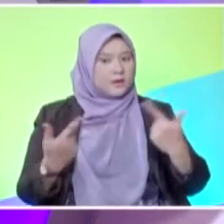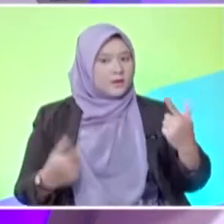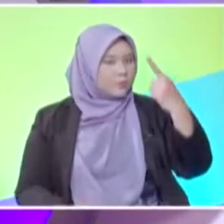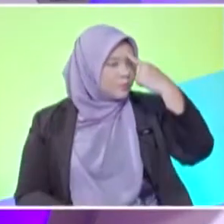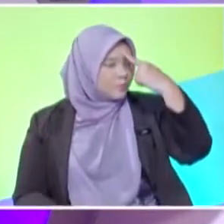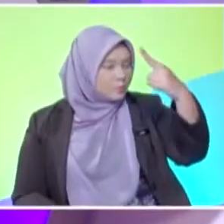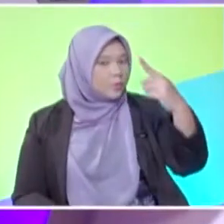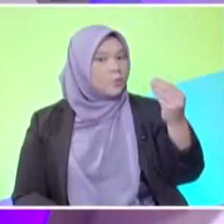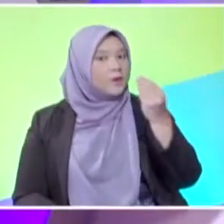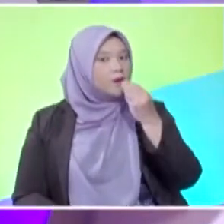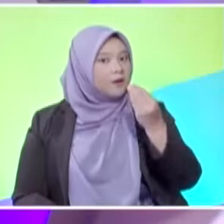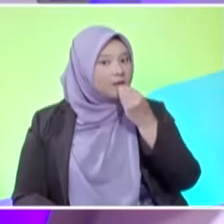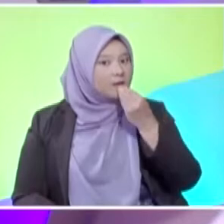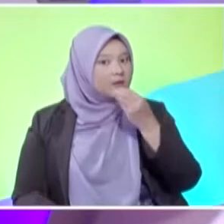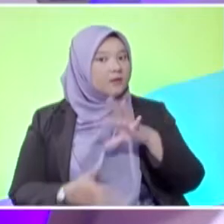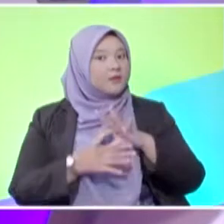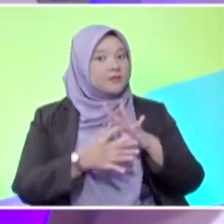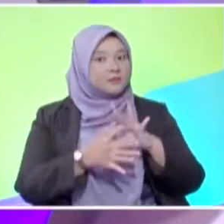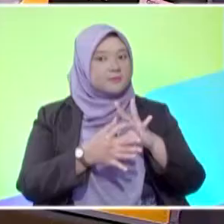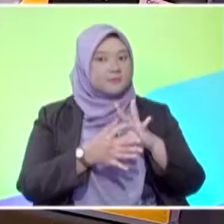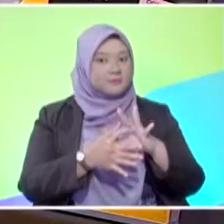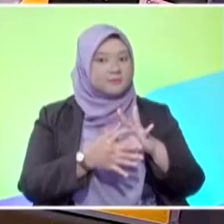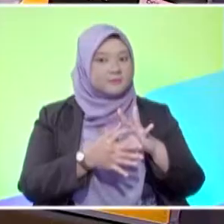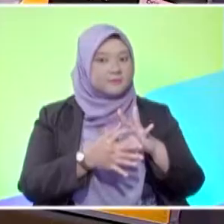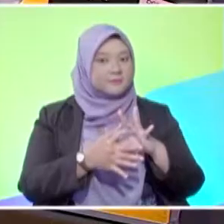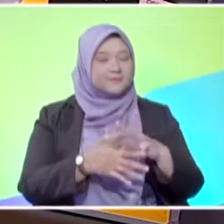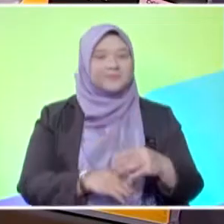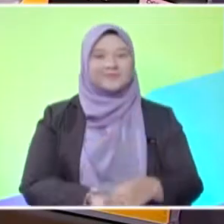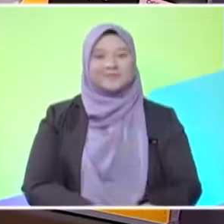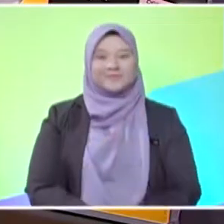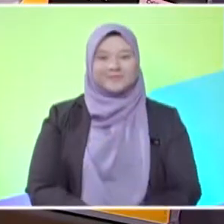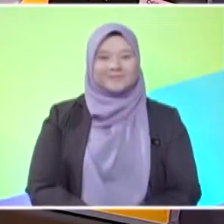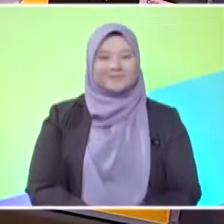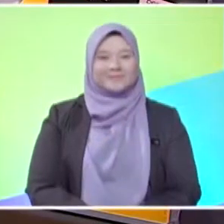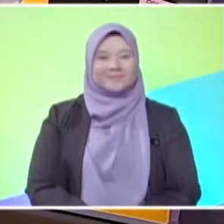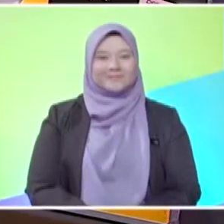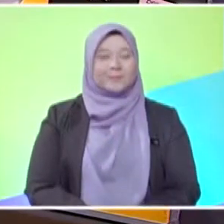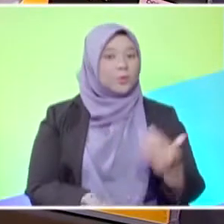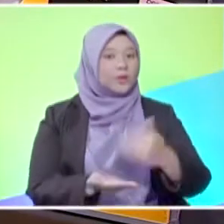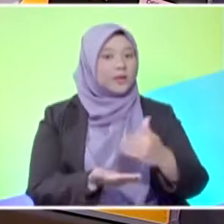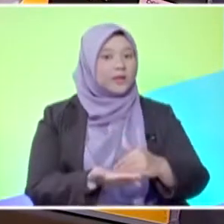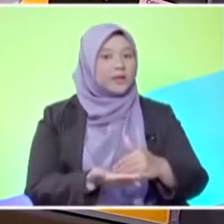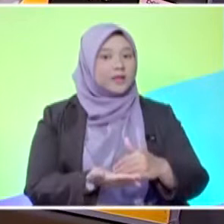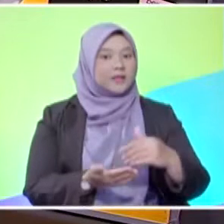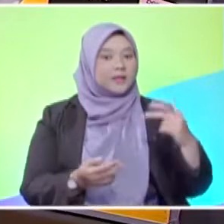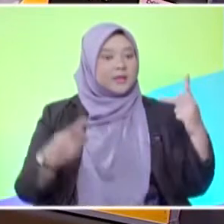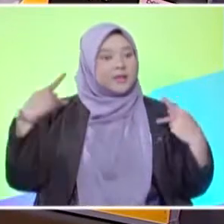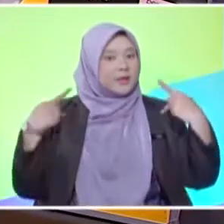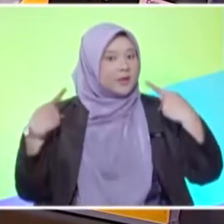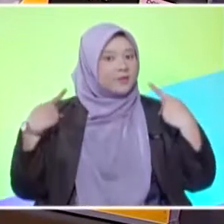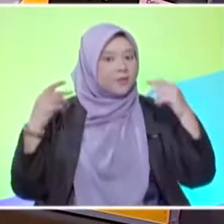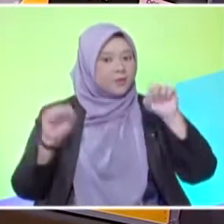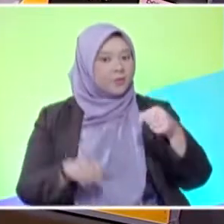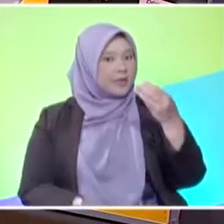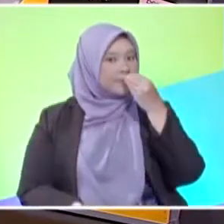yang tajam Yang flight oke itu tidak belajar contoh tiga toh pertama tadi apa utama tadi kita di ulace gue